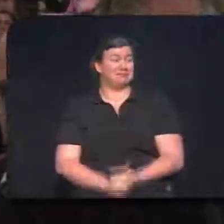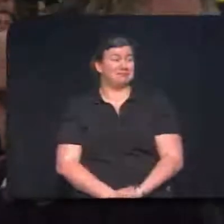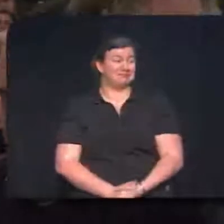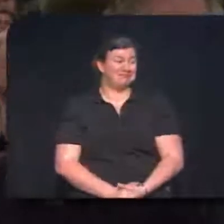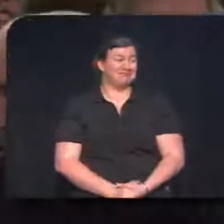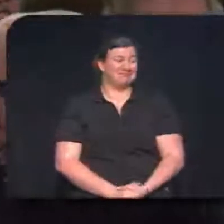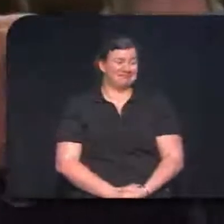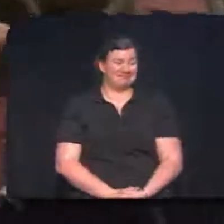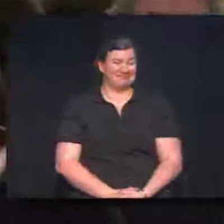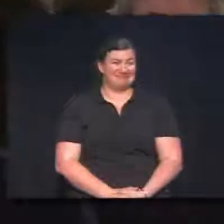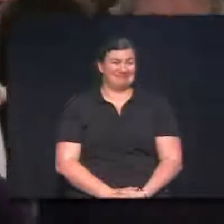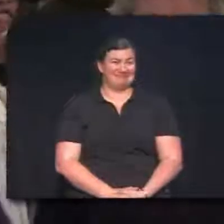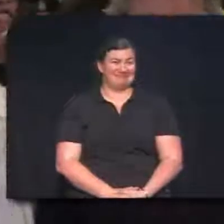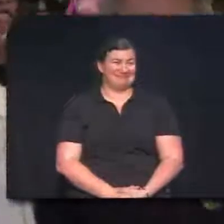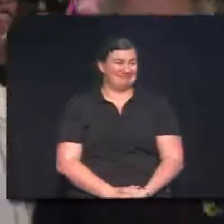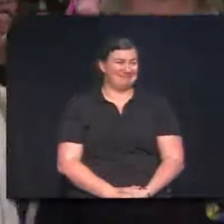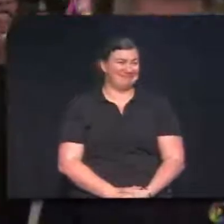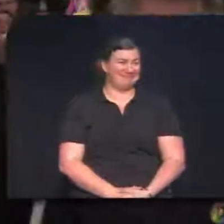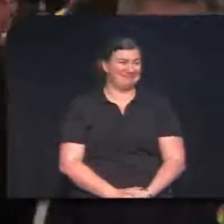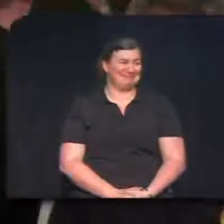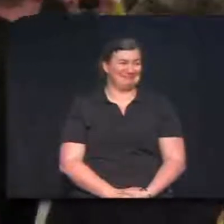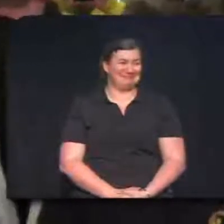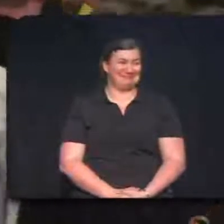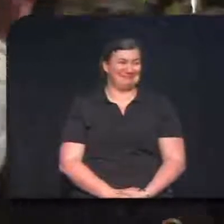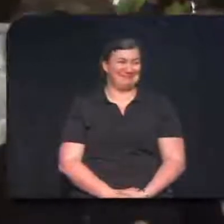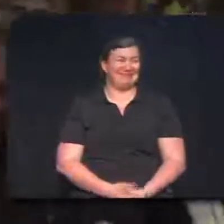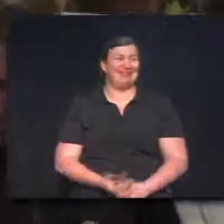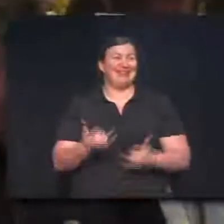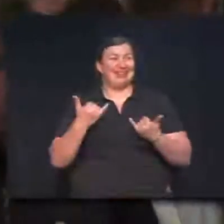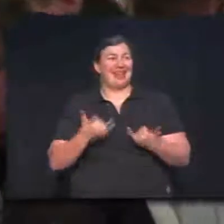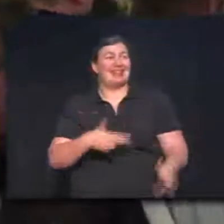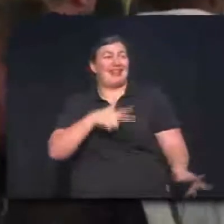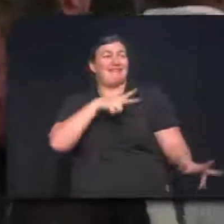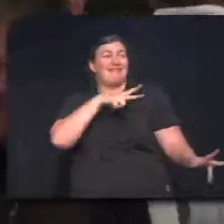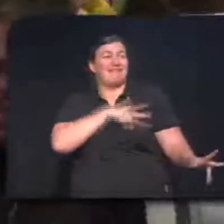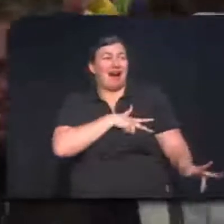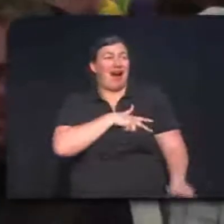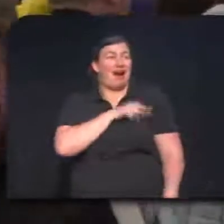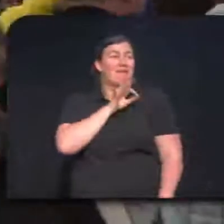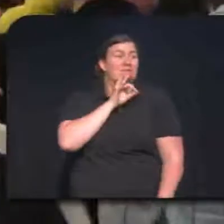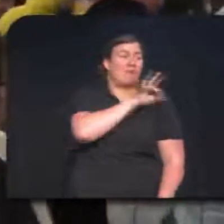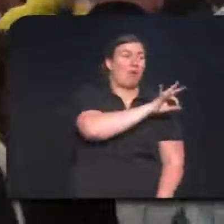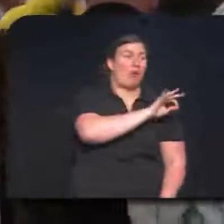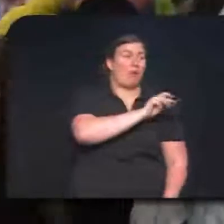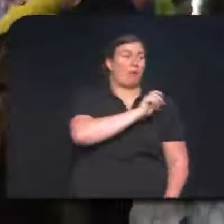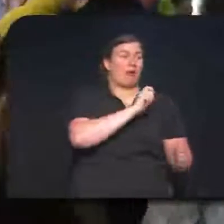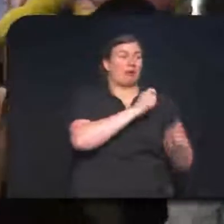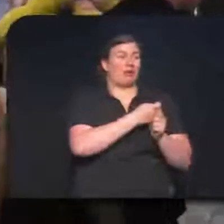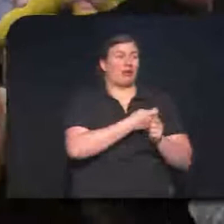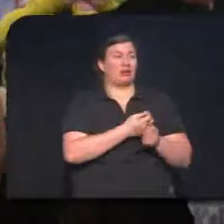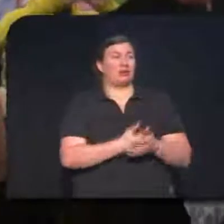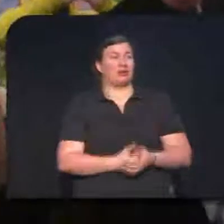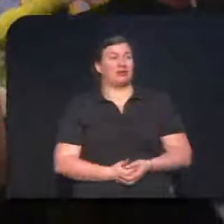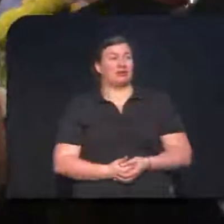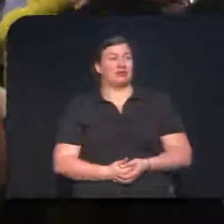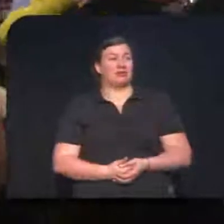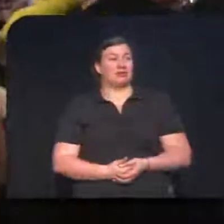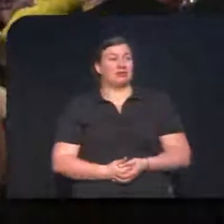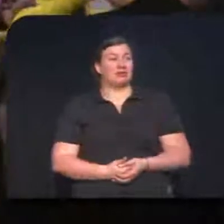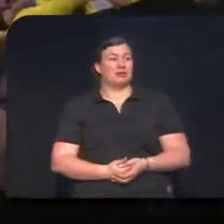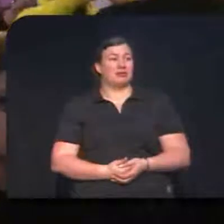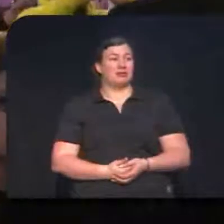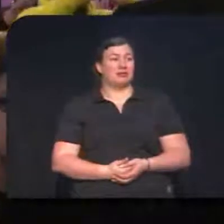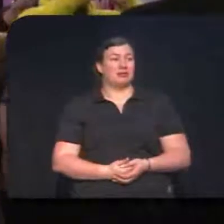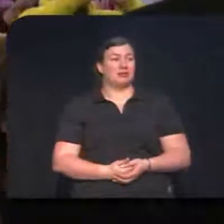so jetzt kommt ein richtiger pro Beitrag von jemandem der sich in dieser Halle aufhalten darf